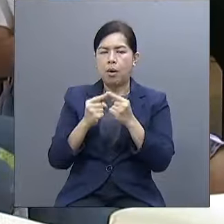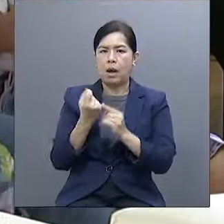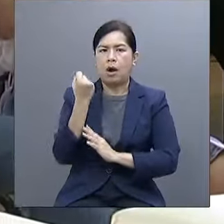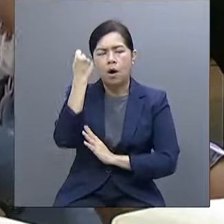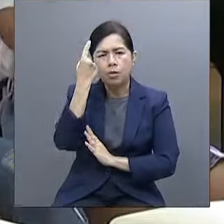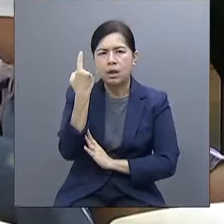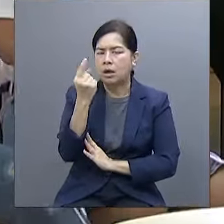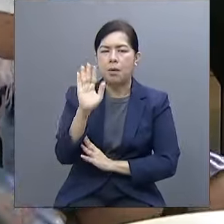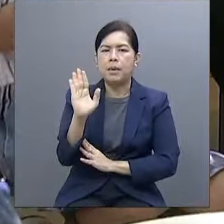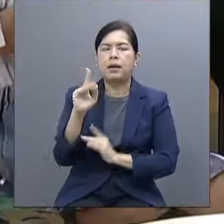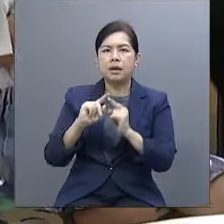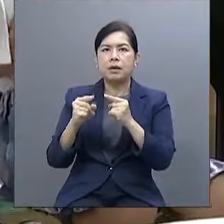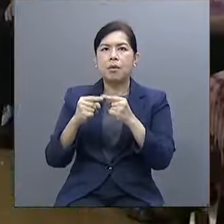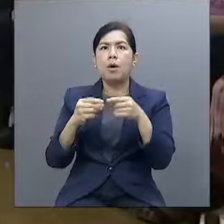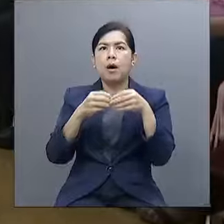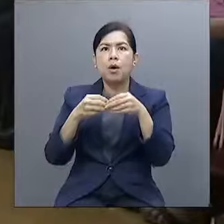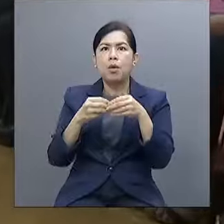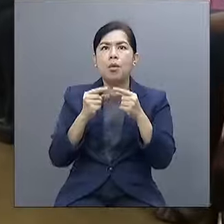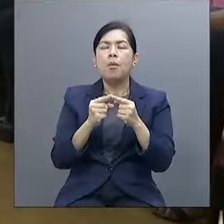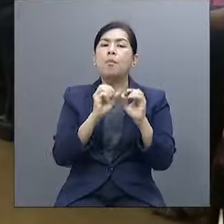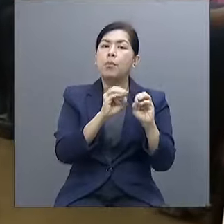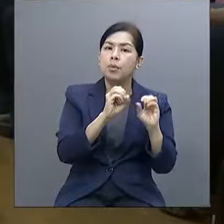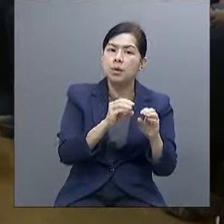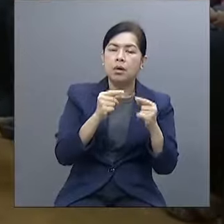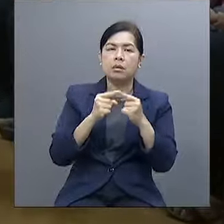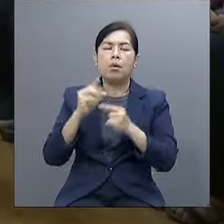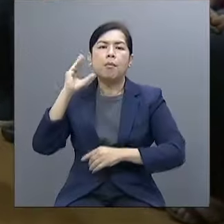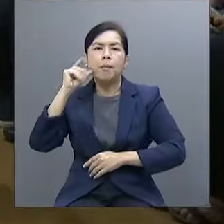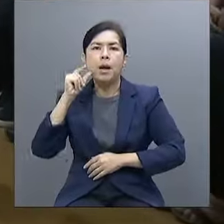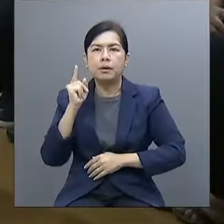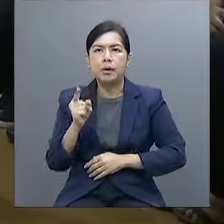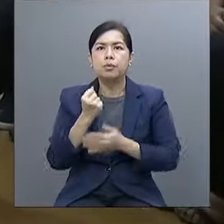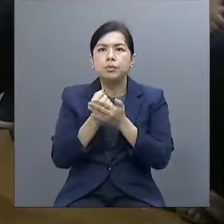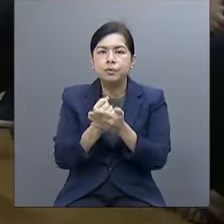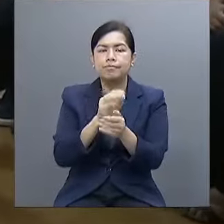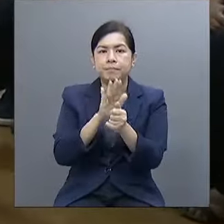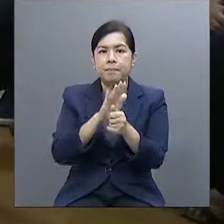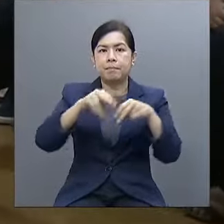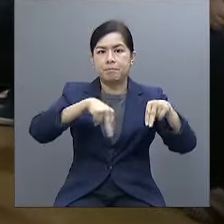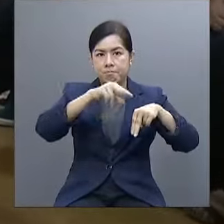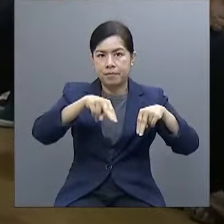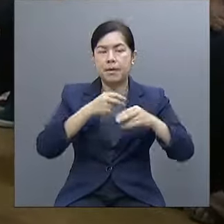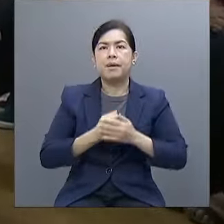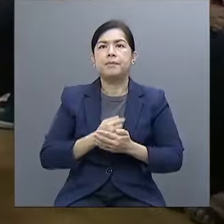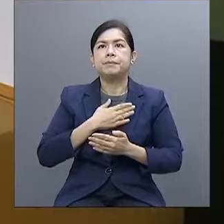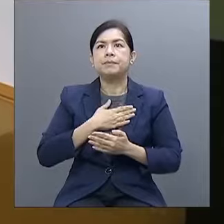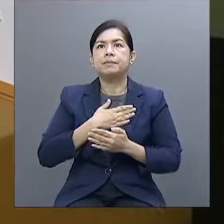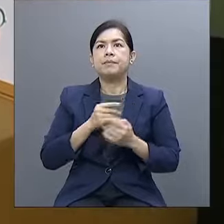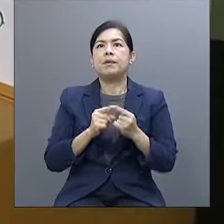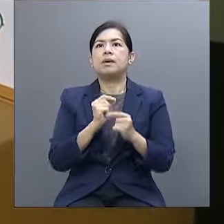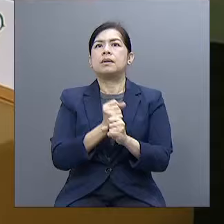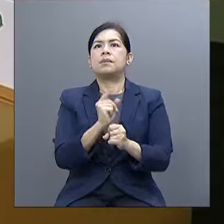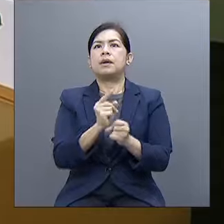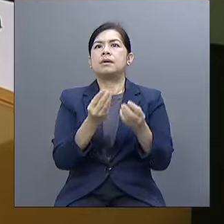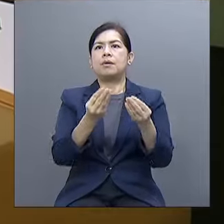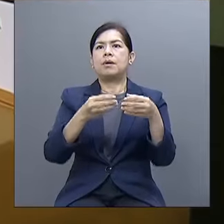ใหญ่ผู้ปกครองหรือคุณครูผู้ที่อยู่ใกล้ชิดนั้นสิ่งที่สำคัญคือเรากำลังทำงานปลายทางคือให้เด็กดูแลตัวเองด้วยเนาะแต่ที่ส